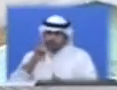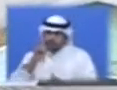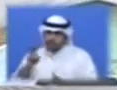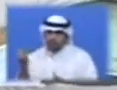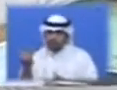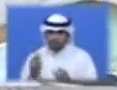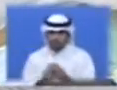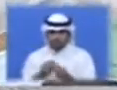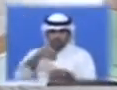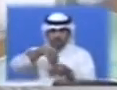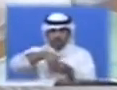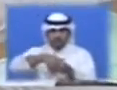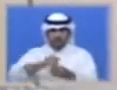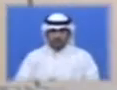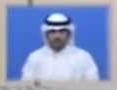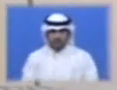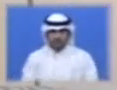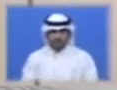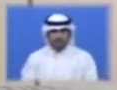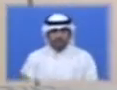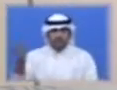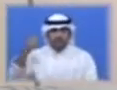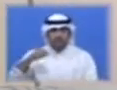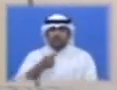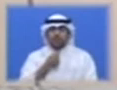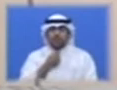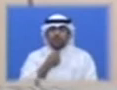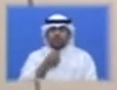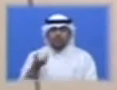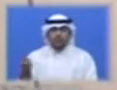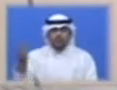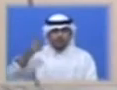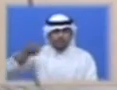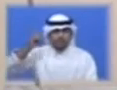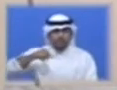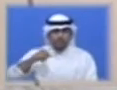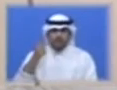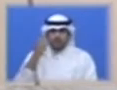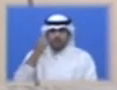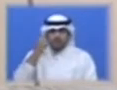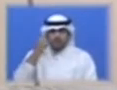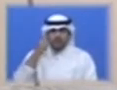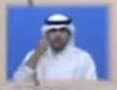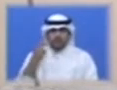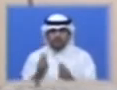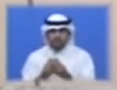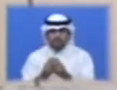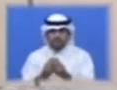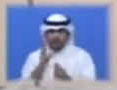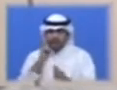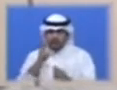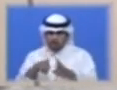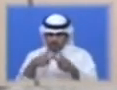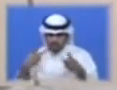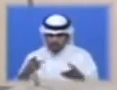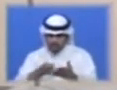الراغبين بخوض هذه التجربة. باكر الجمعة وكذلك السبت سوف تستقبل الإدارة من يرغب بالترشيح من الساعة